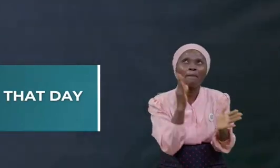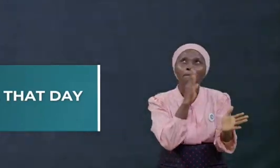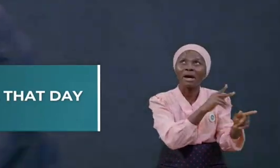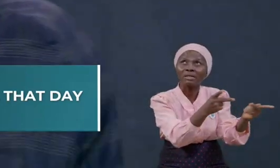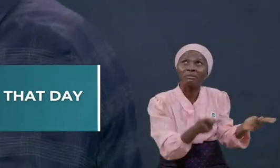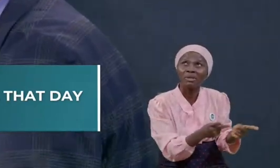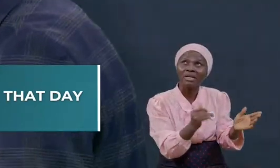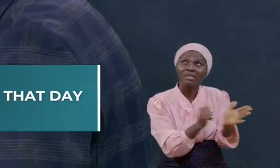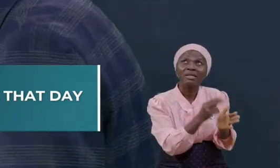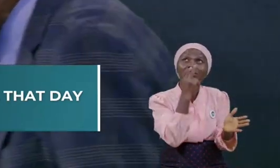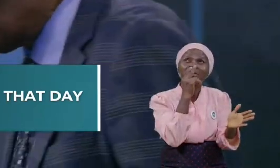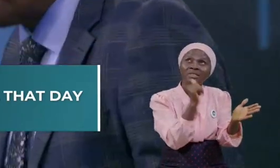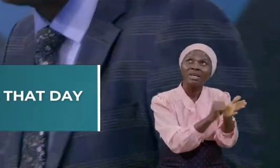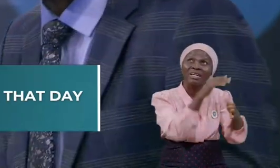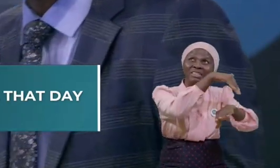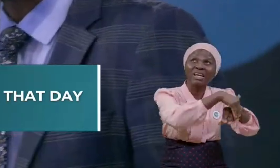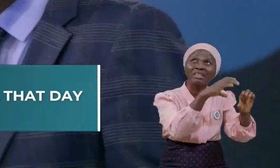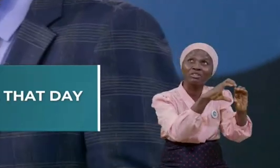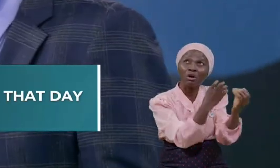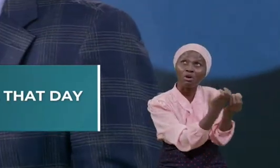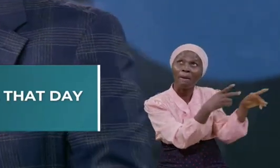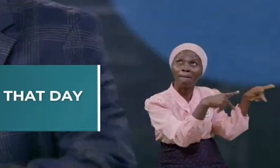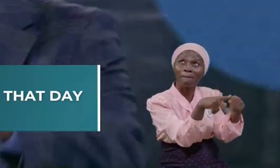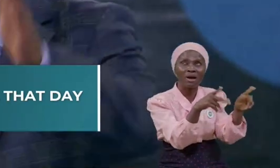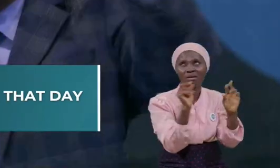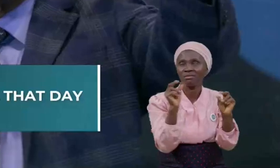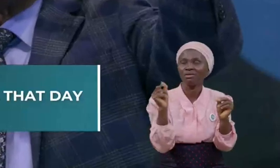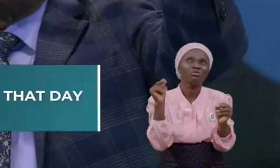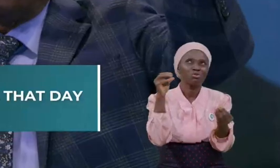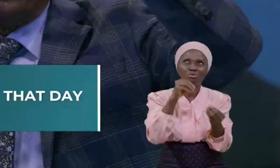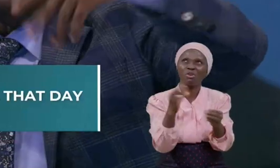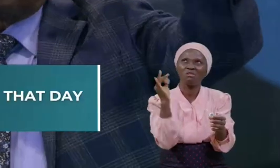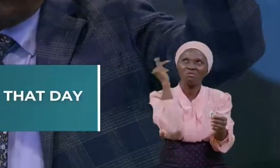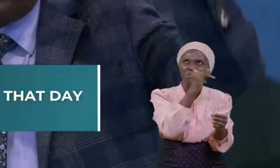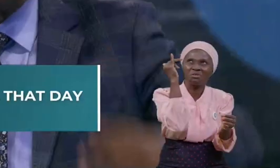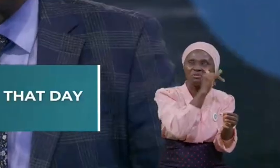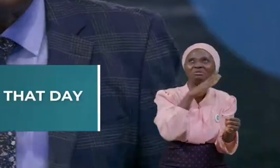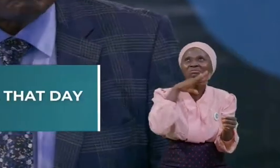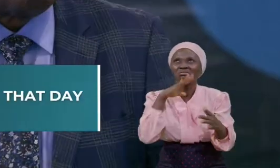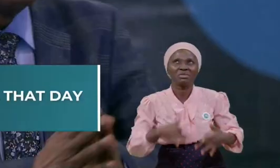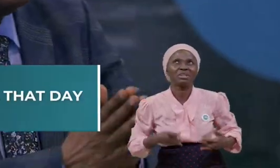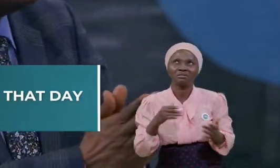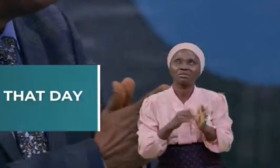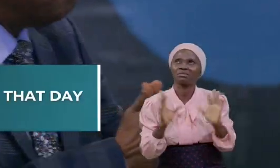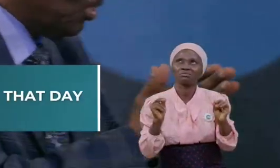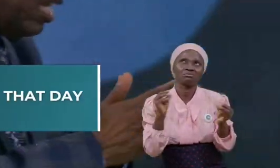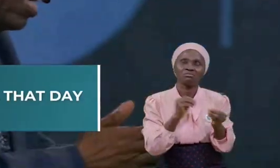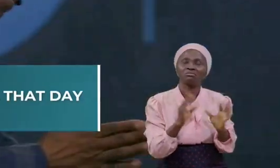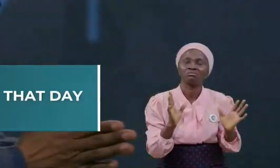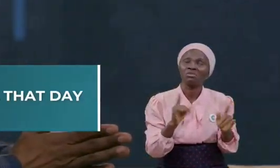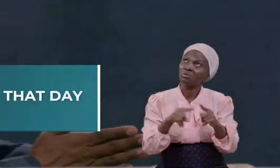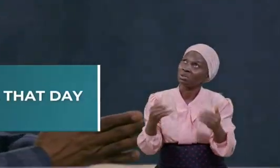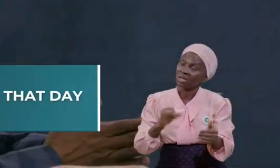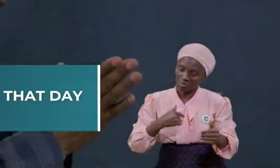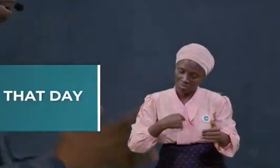nuit, plus de vie souillée maintenant. J'abandonne